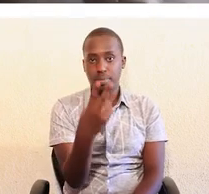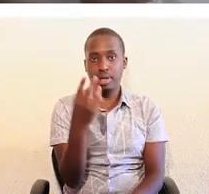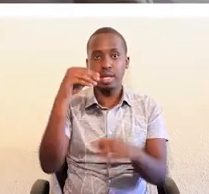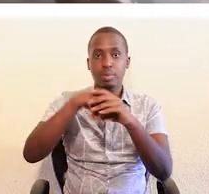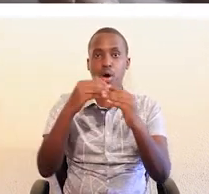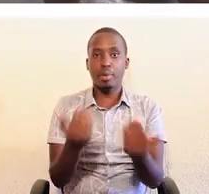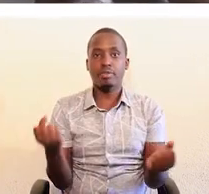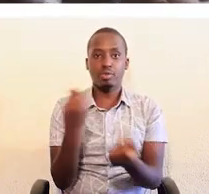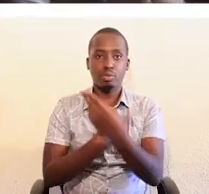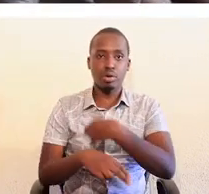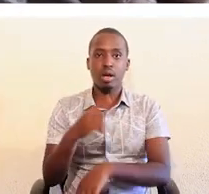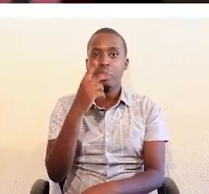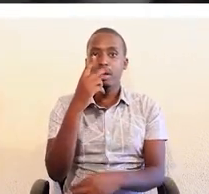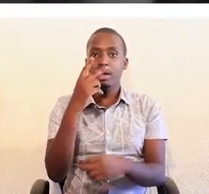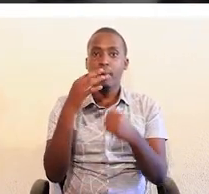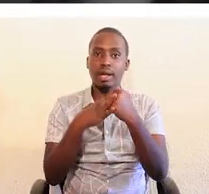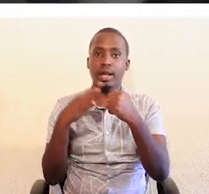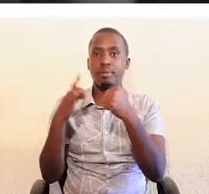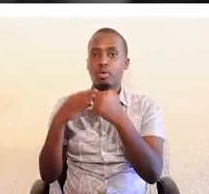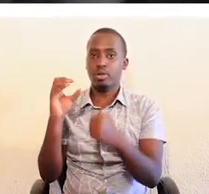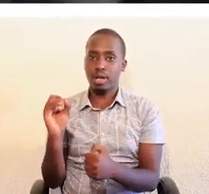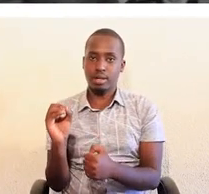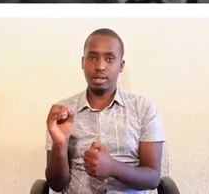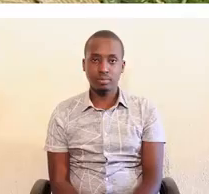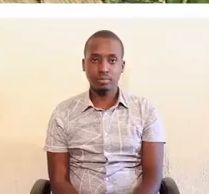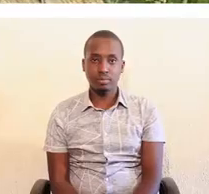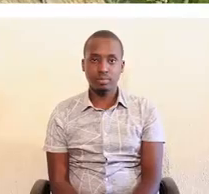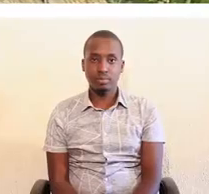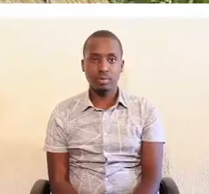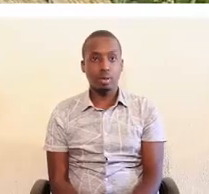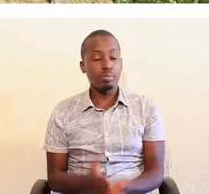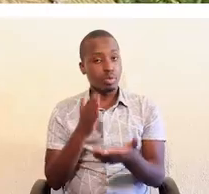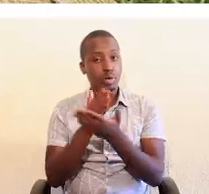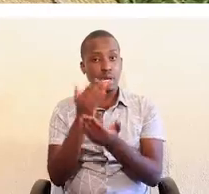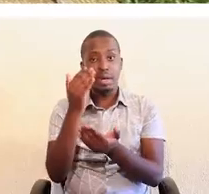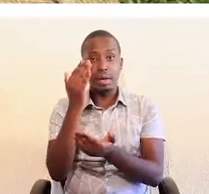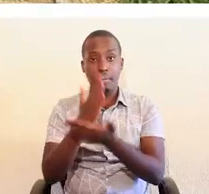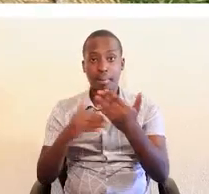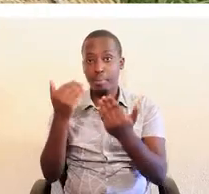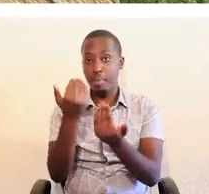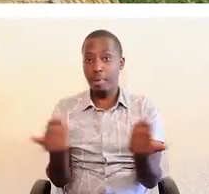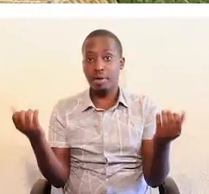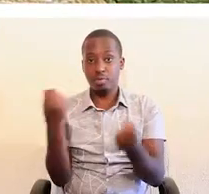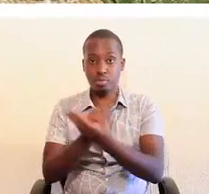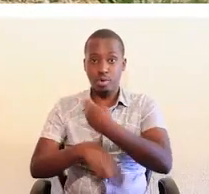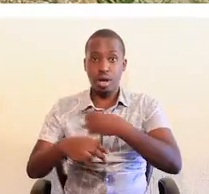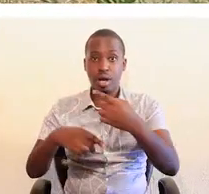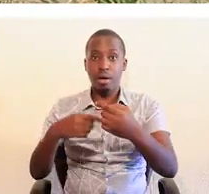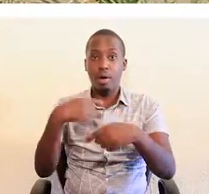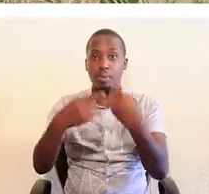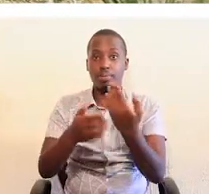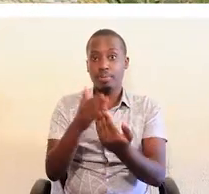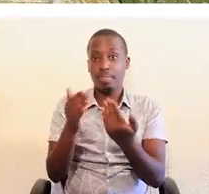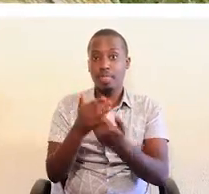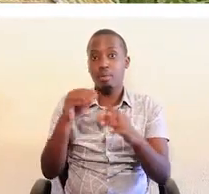952 irimo abana bafite ubumuga 888 nubwo bamwe mu bana bafite ubumuga bagiye bafashwa neza mu miryango